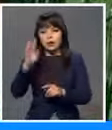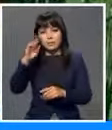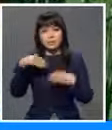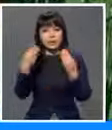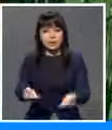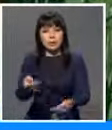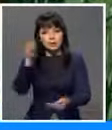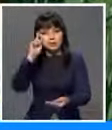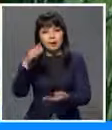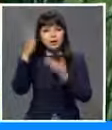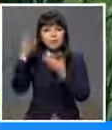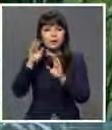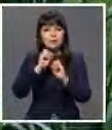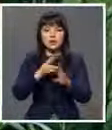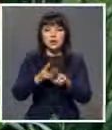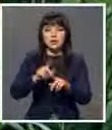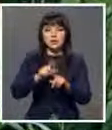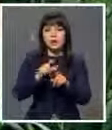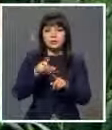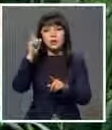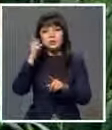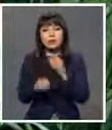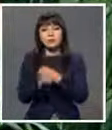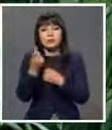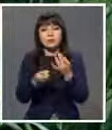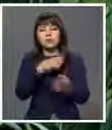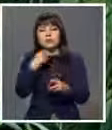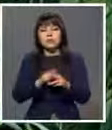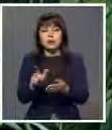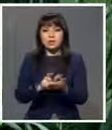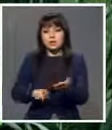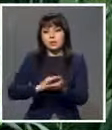қазақта. Сол Әлияның өлеңдерінен сондай бір жақсы нышан байқалады.